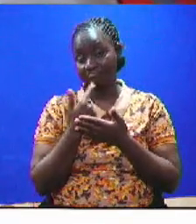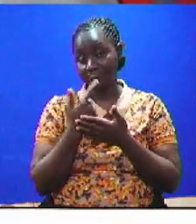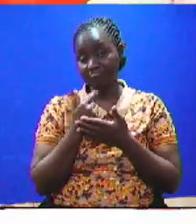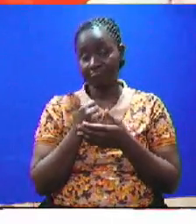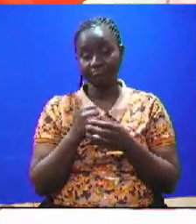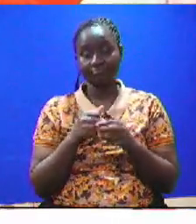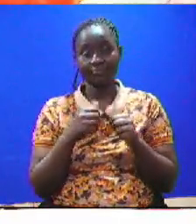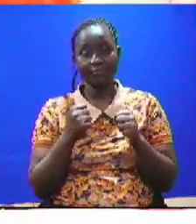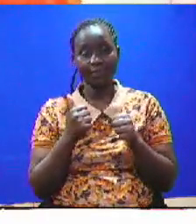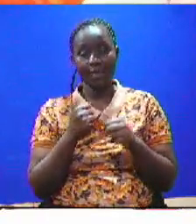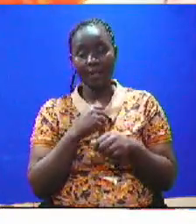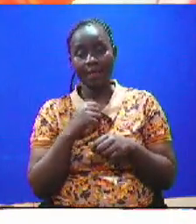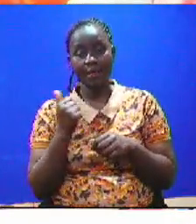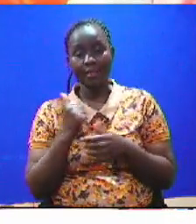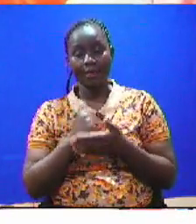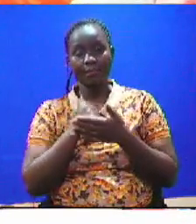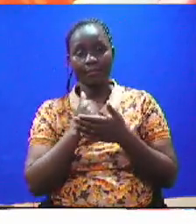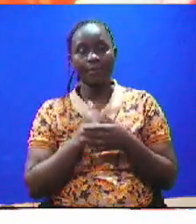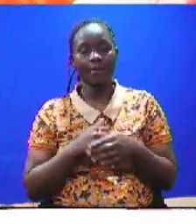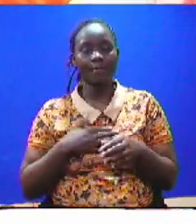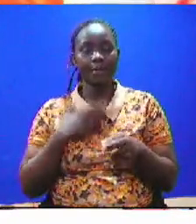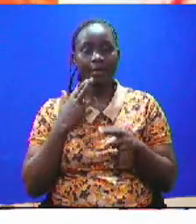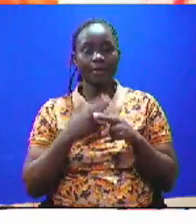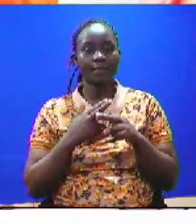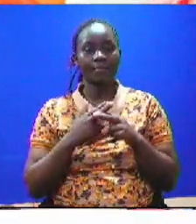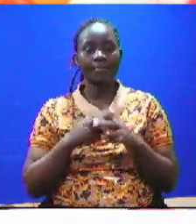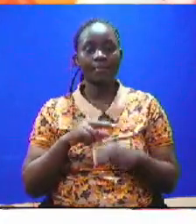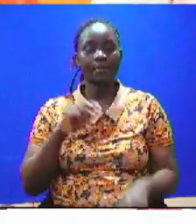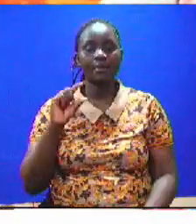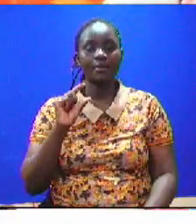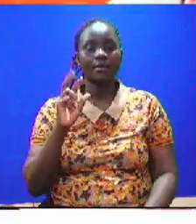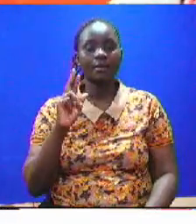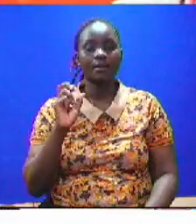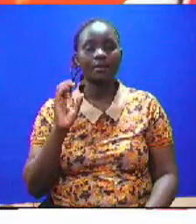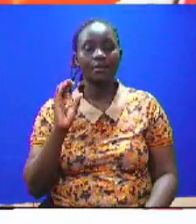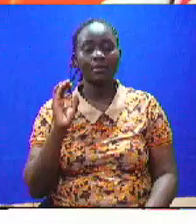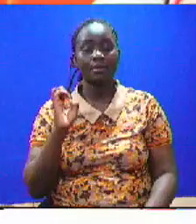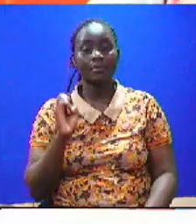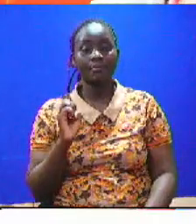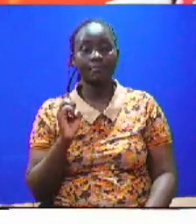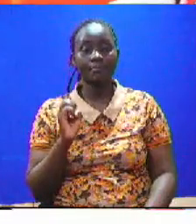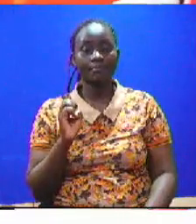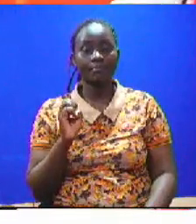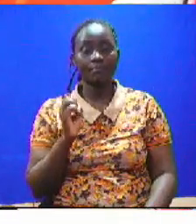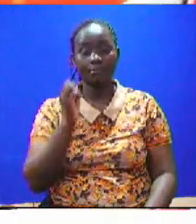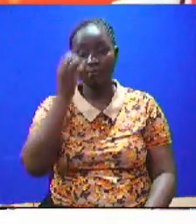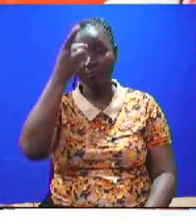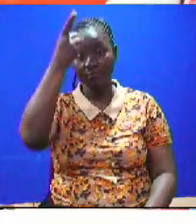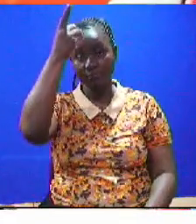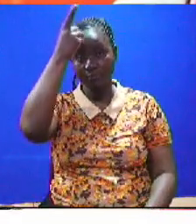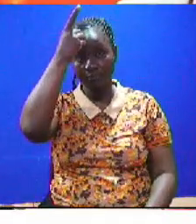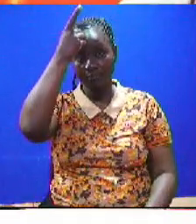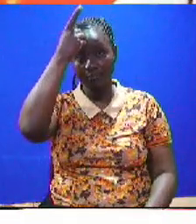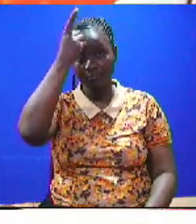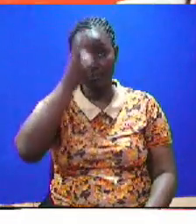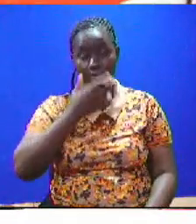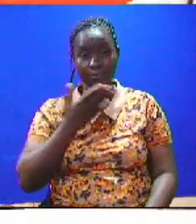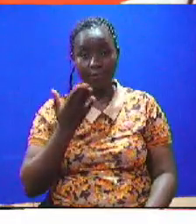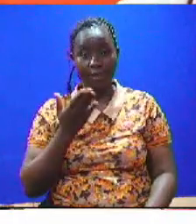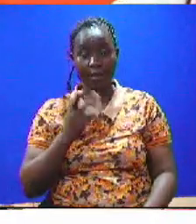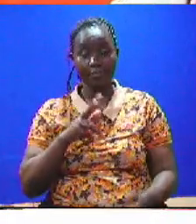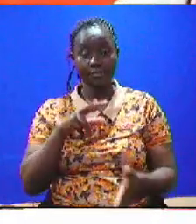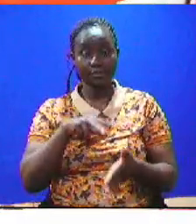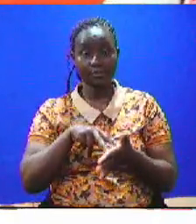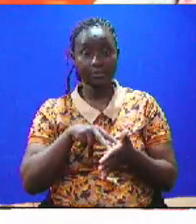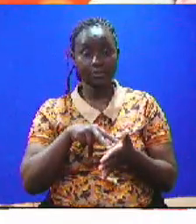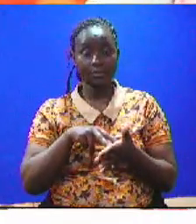bande nengo ngoro kugires kwambukanya konde oye break nyoro kia masaga aiga sto tene